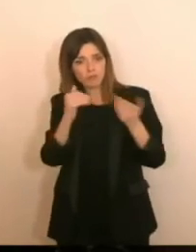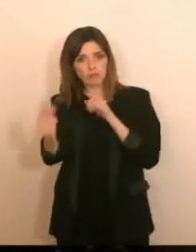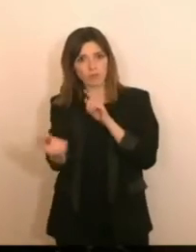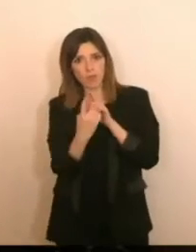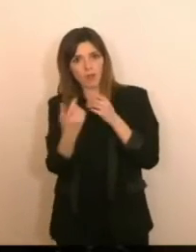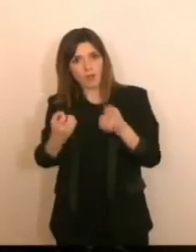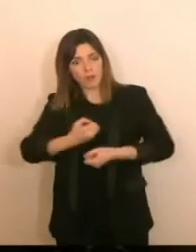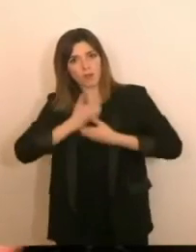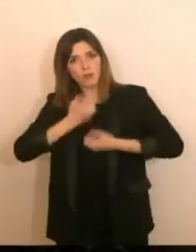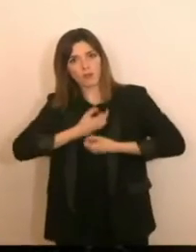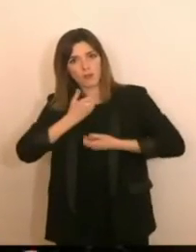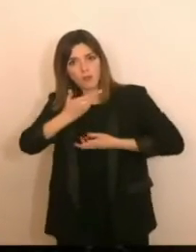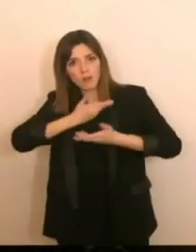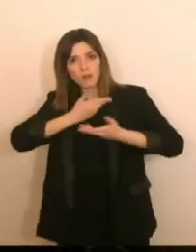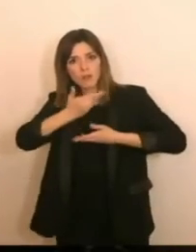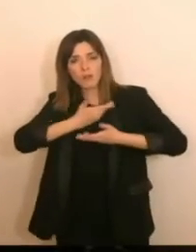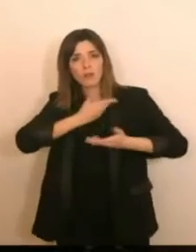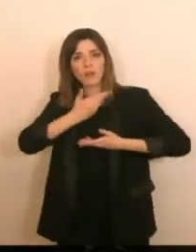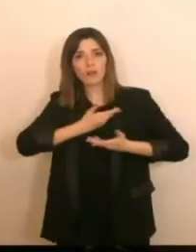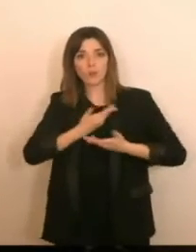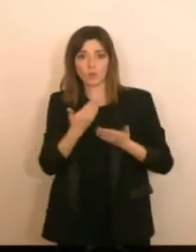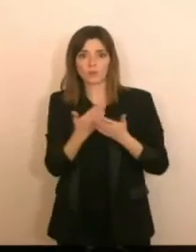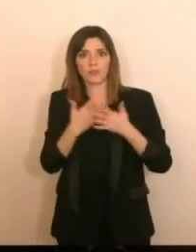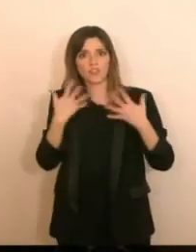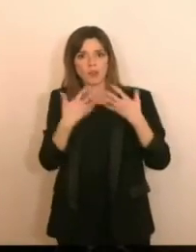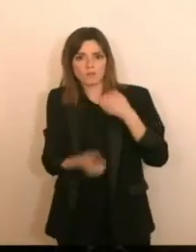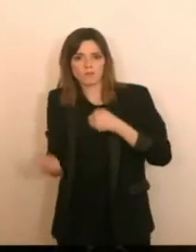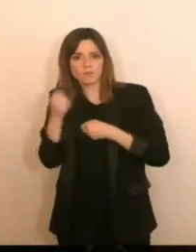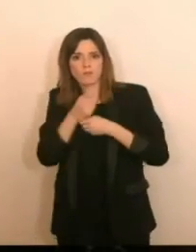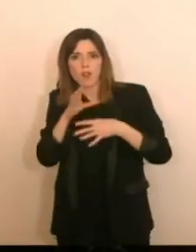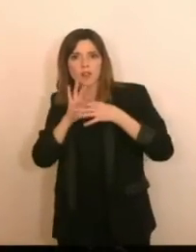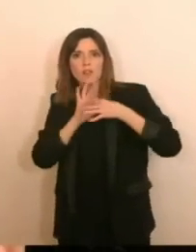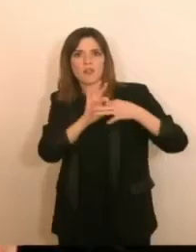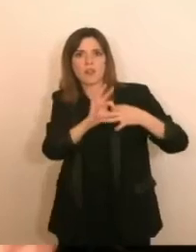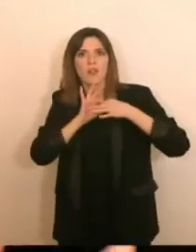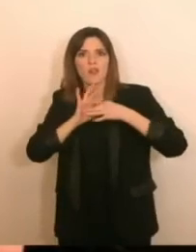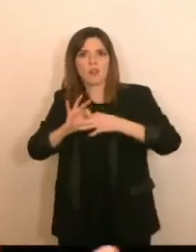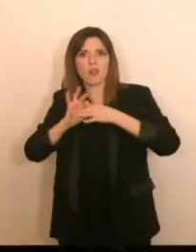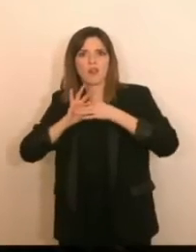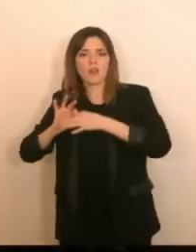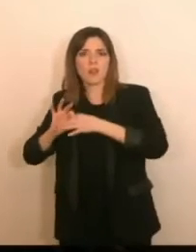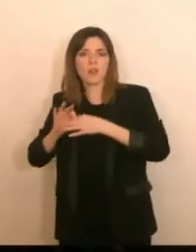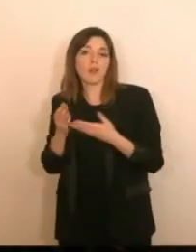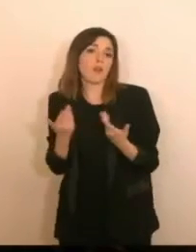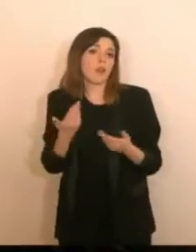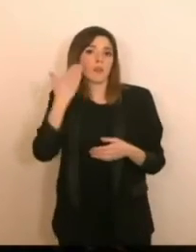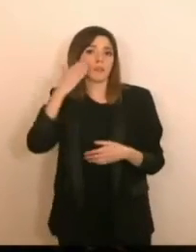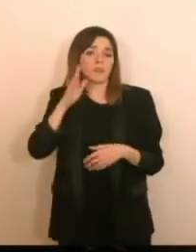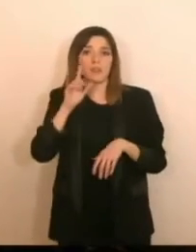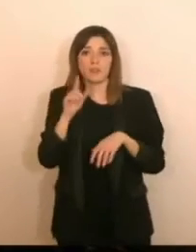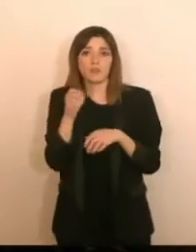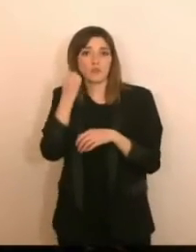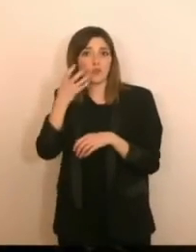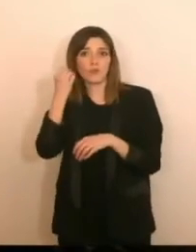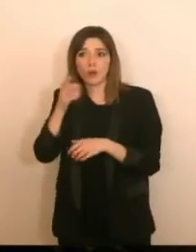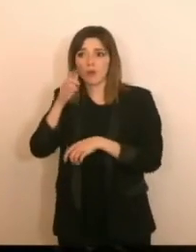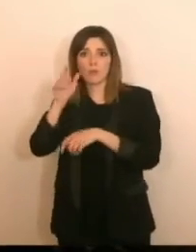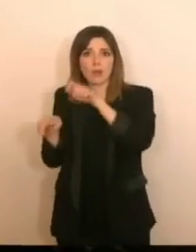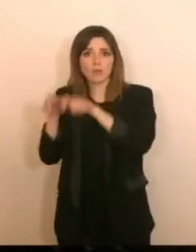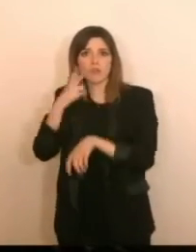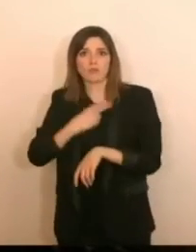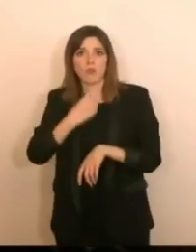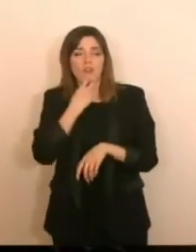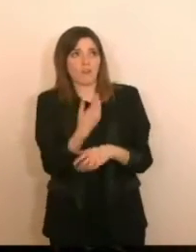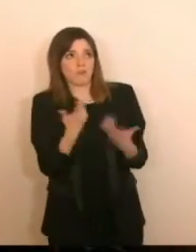mais une fois que vous avez entretenu ce lien qui aujourd'hui est toujours un lien de méfiance parce qu'il faut le dire beaucoup de citoyens ne croient plus en la chose publique